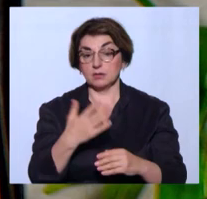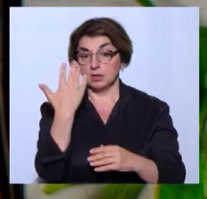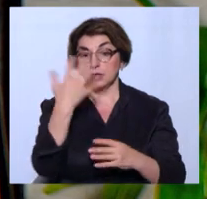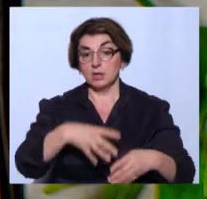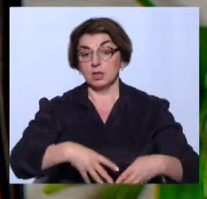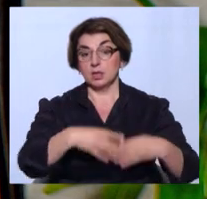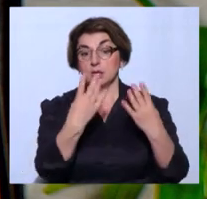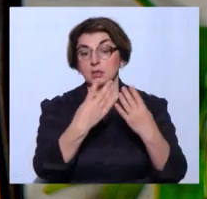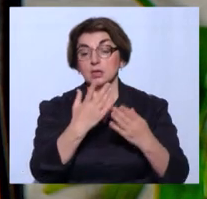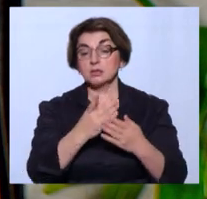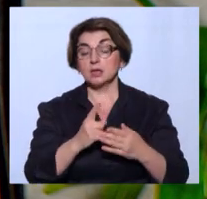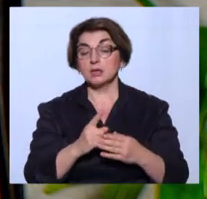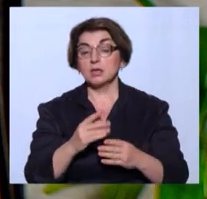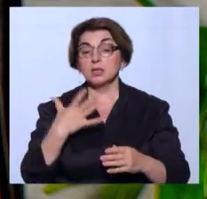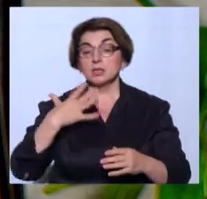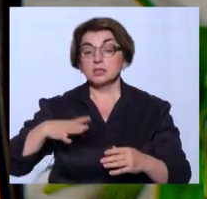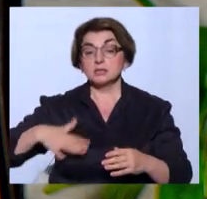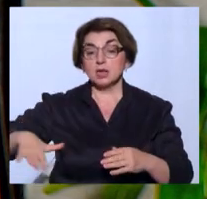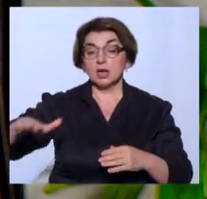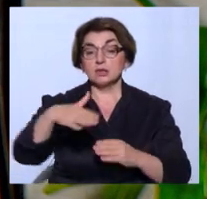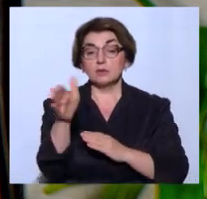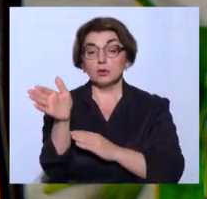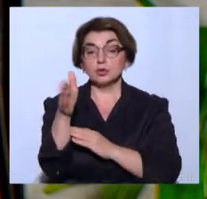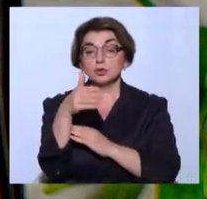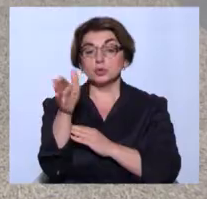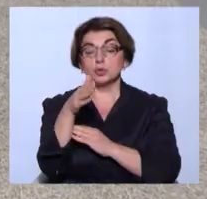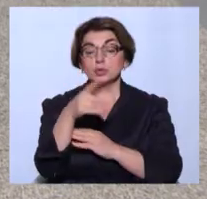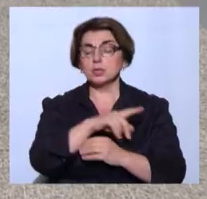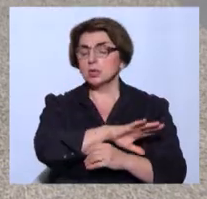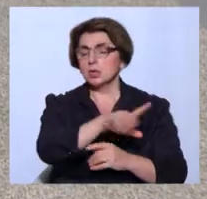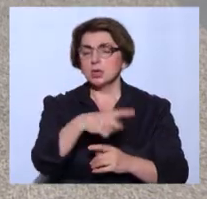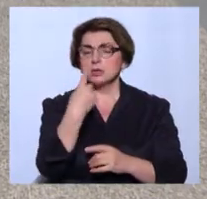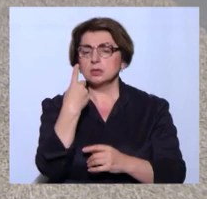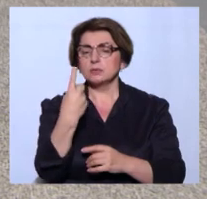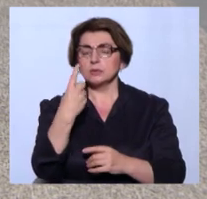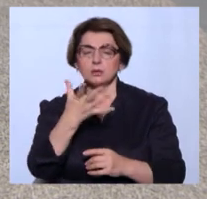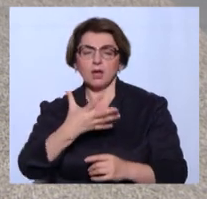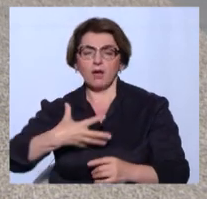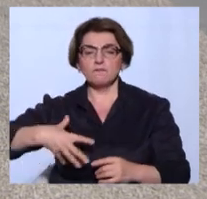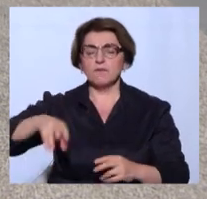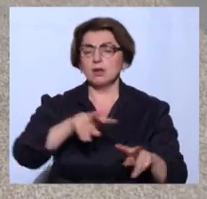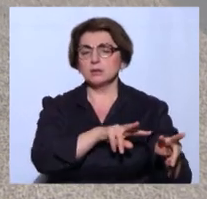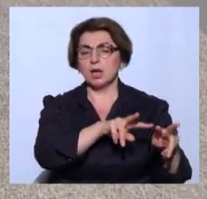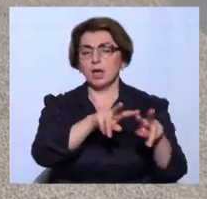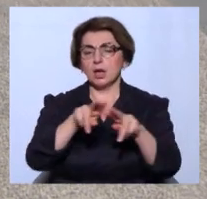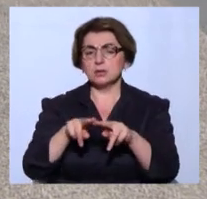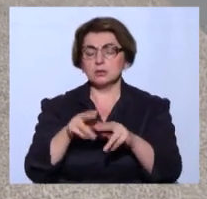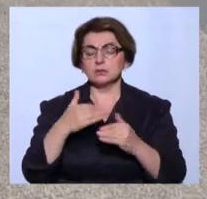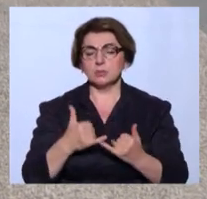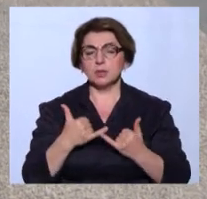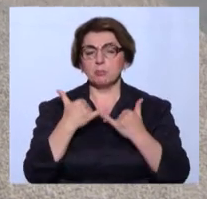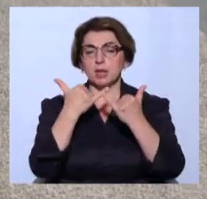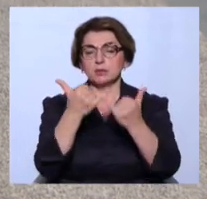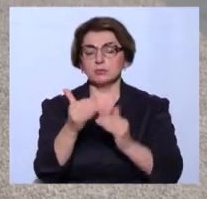ეკრანზე დაინახავთ, არის საქართველოს დროშა. ის საქართველოს თითოეული მოქალაქისთვის საერთო. და ჩვენ უნდა პატივი უნდა